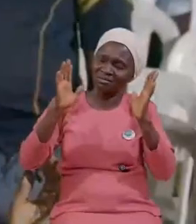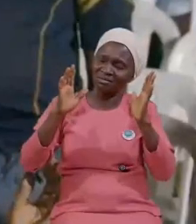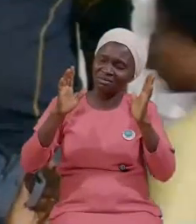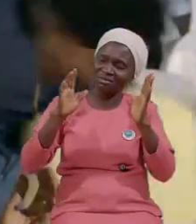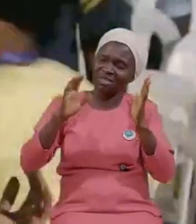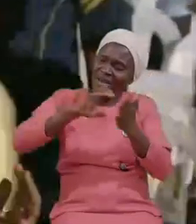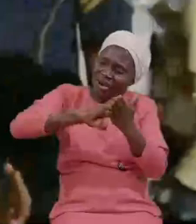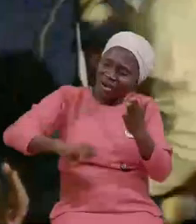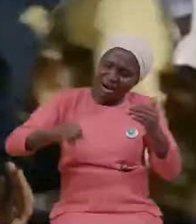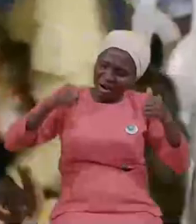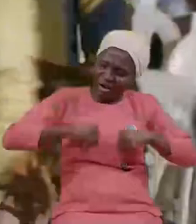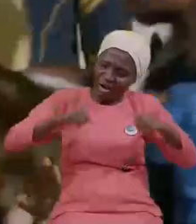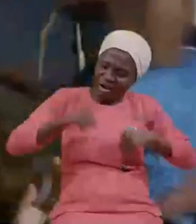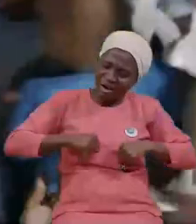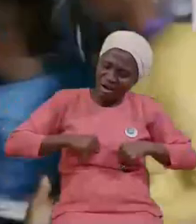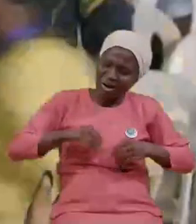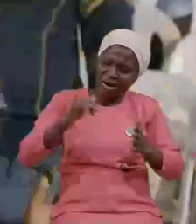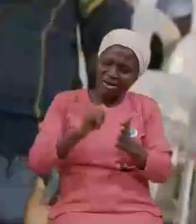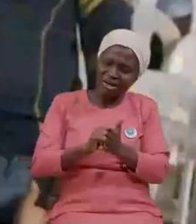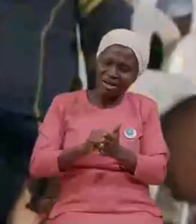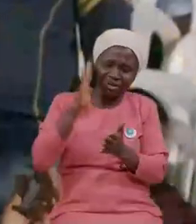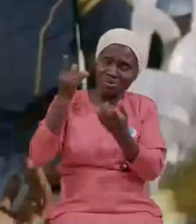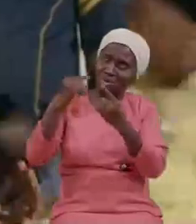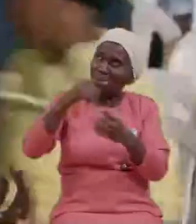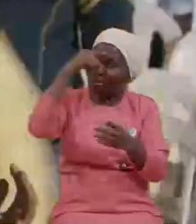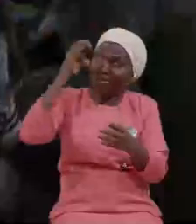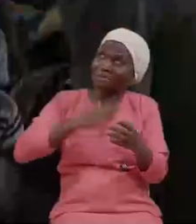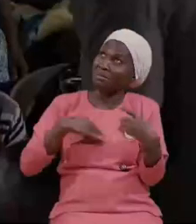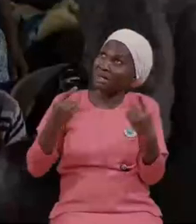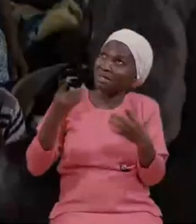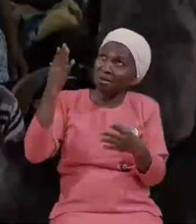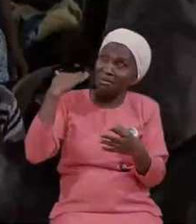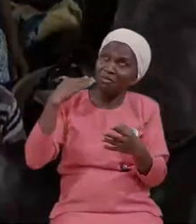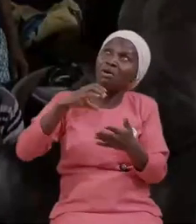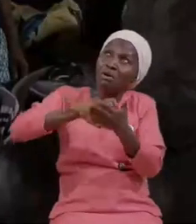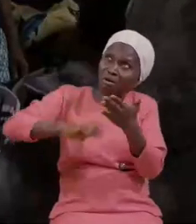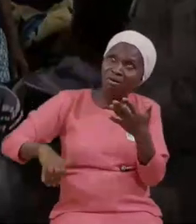Ôte la condamnation qui doit venir comme conséquence de ma vie pécheresse.